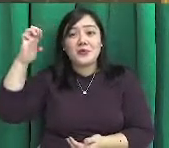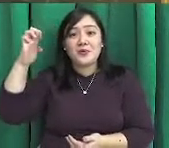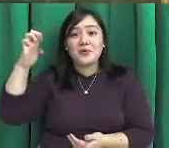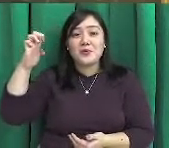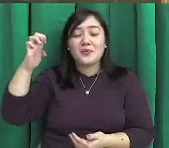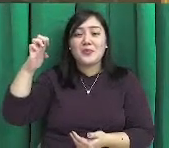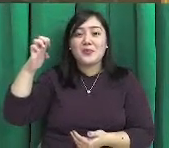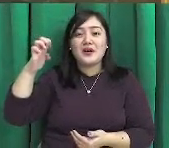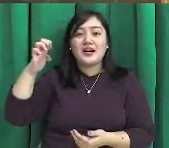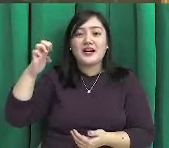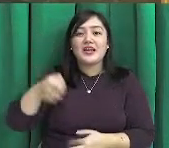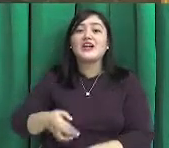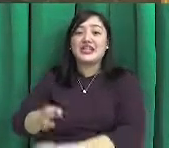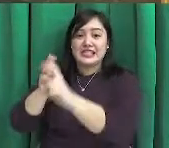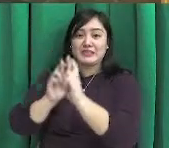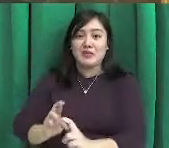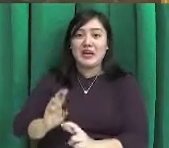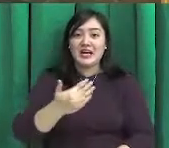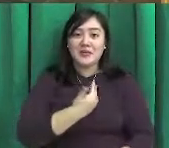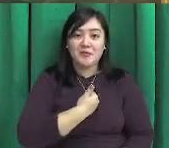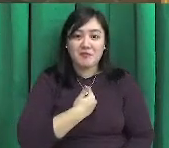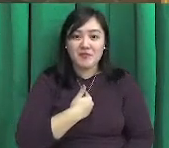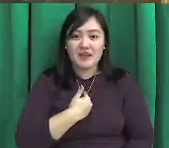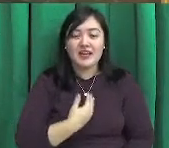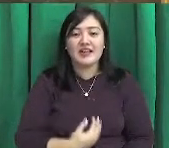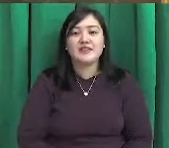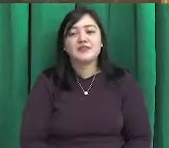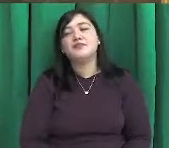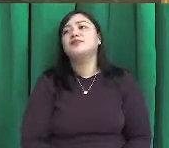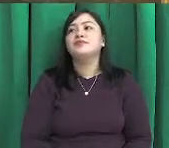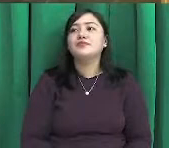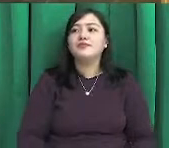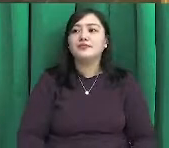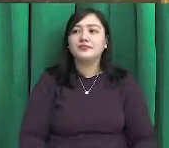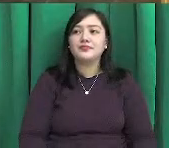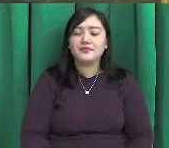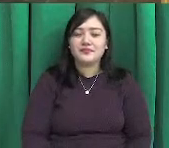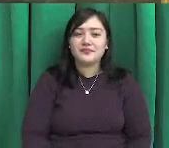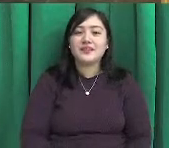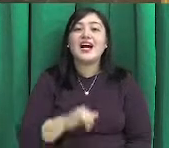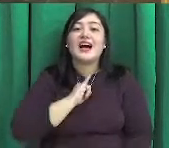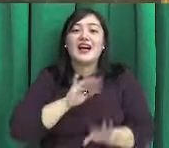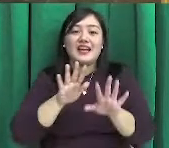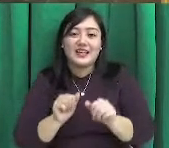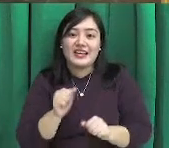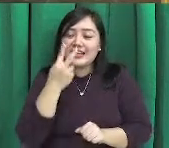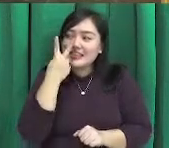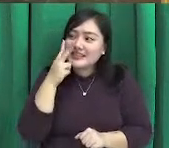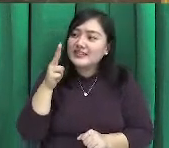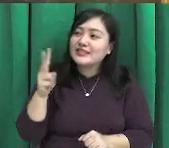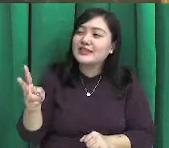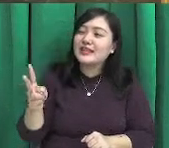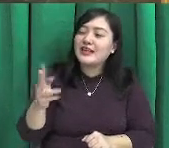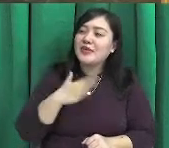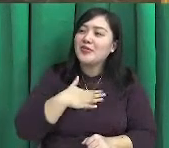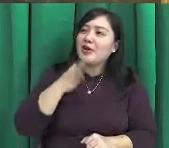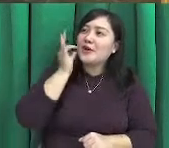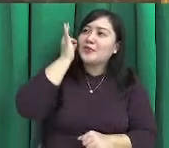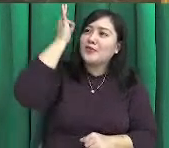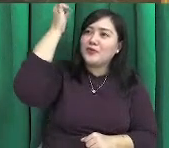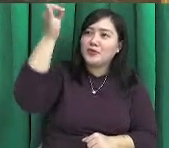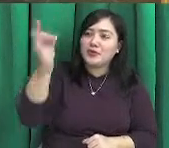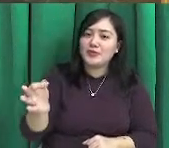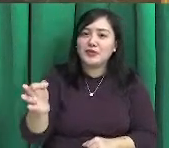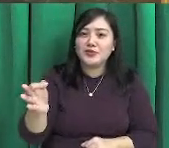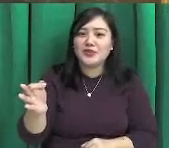Super. Opo, super. Sabi ko, wala ako nung nanay. Nakita ko sa kanya yung magiging nanay ko in the future kapag